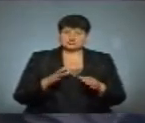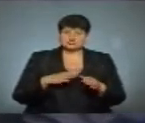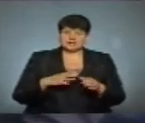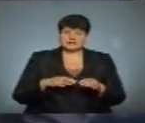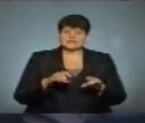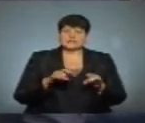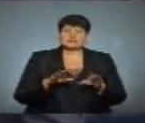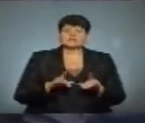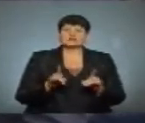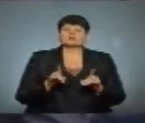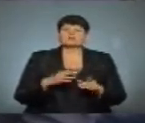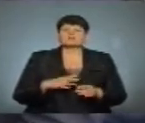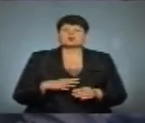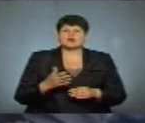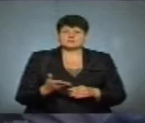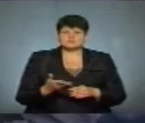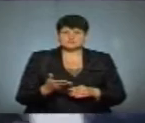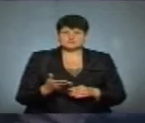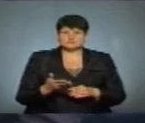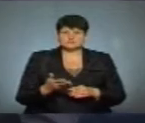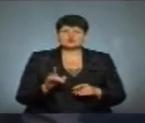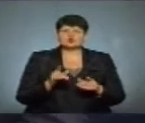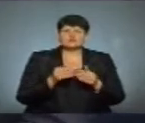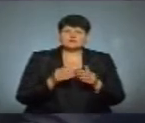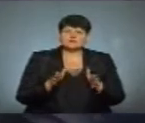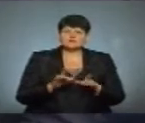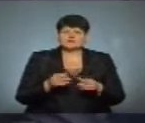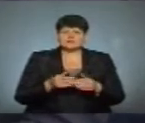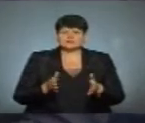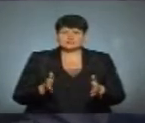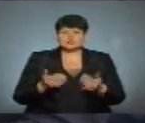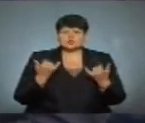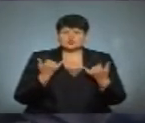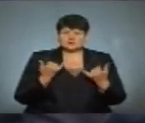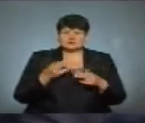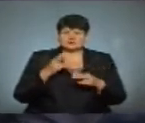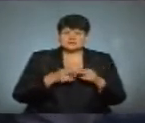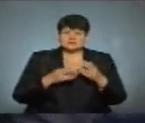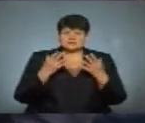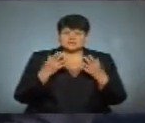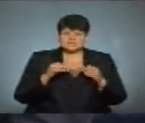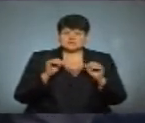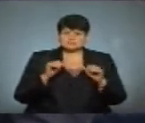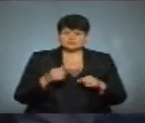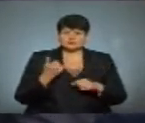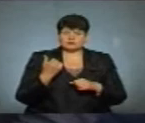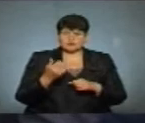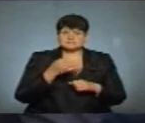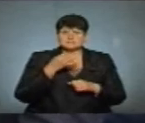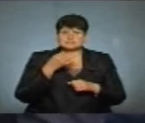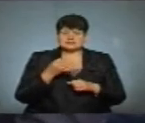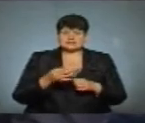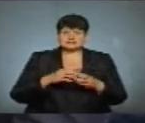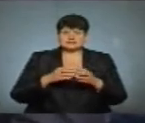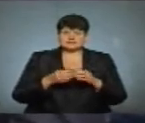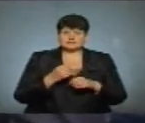Києва, чи що ми? Що ми чекаємо? Що ми чекаємо? Що відкривають? Я сьогодні в кінці дня зможу вам сказати, за